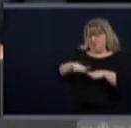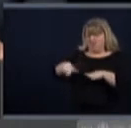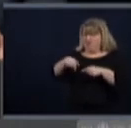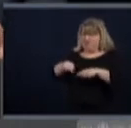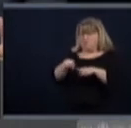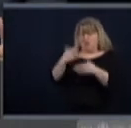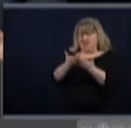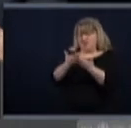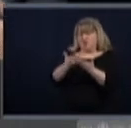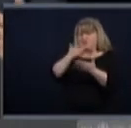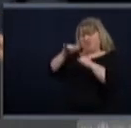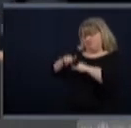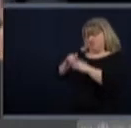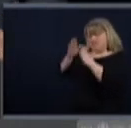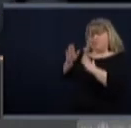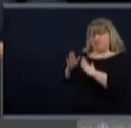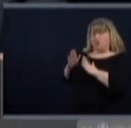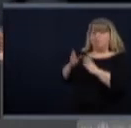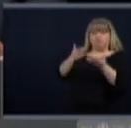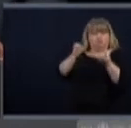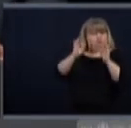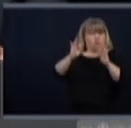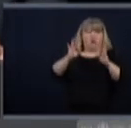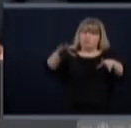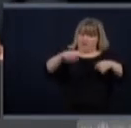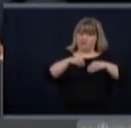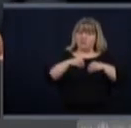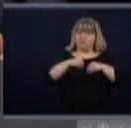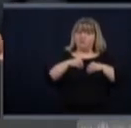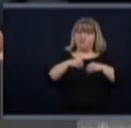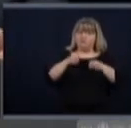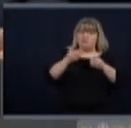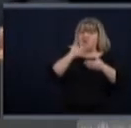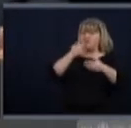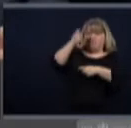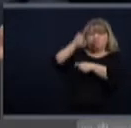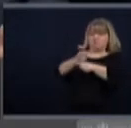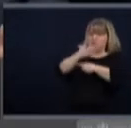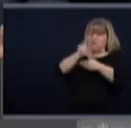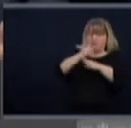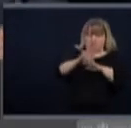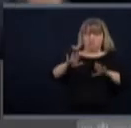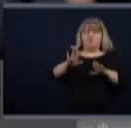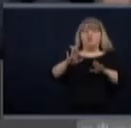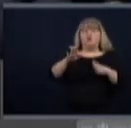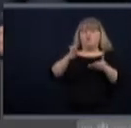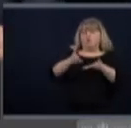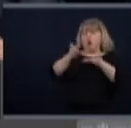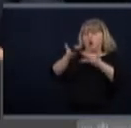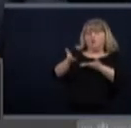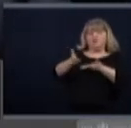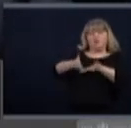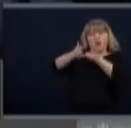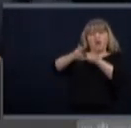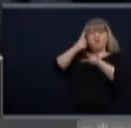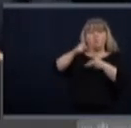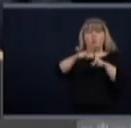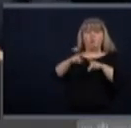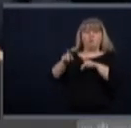d'aucune façon. Il va y avoir du travail qui va être fait auprès des enfants qui restent à la maison.